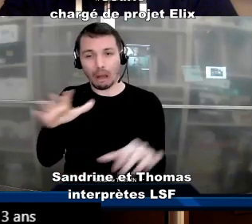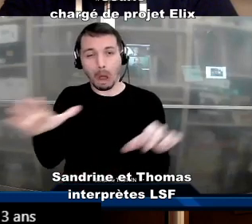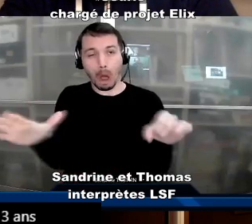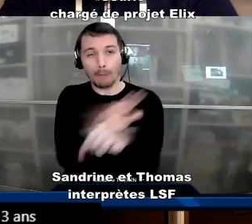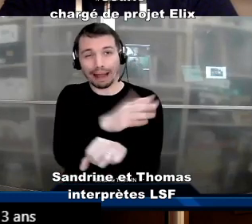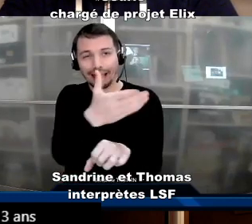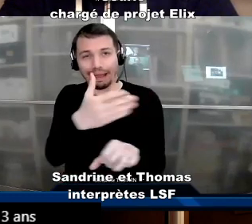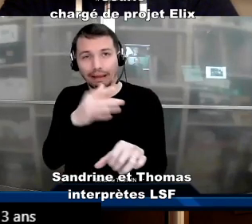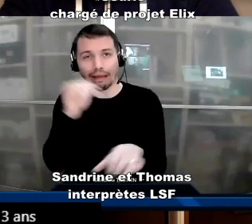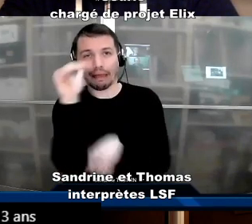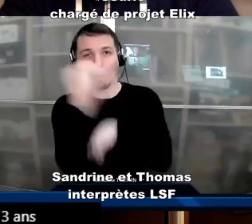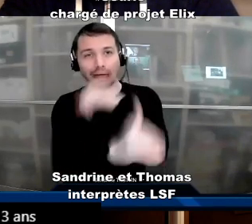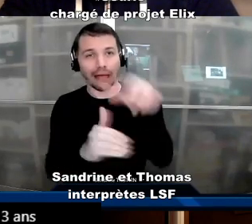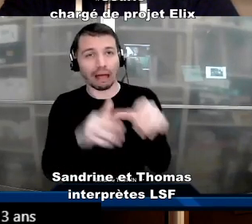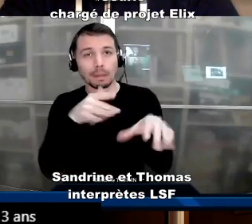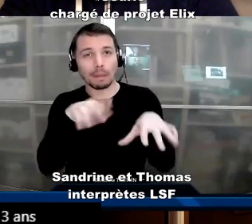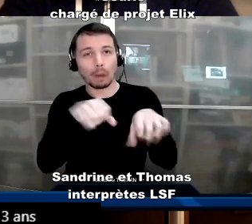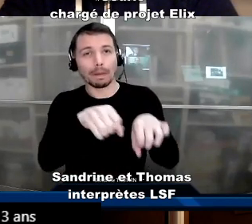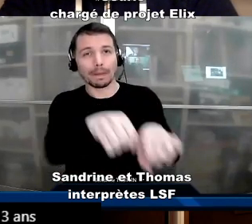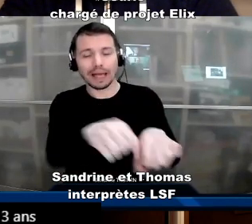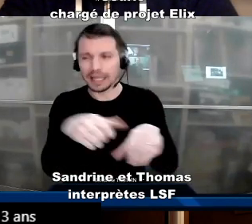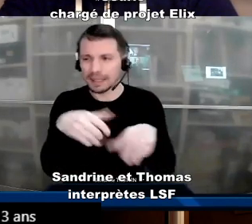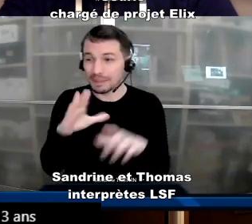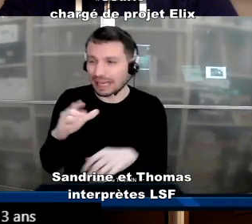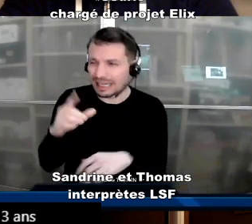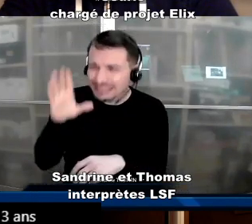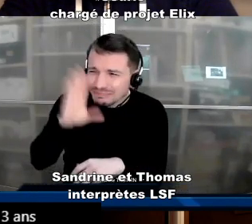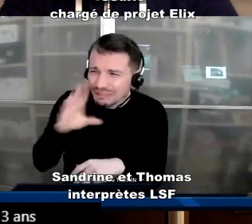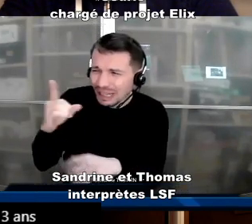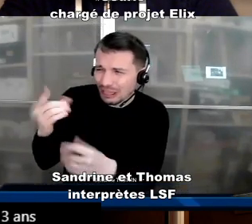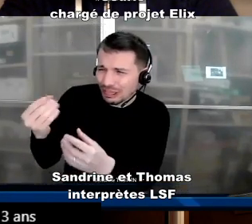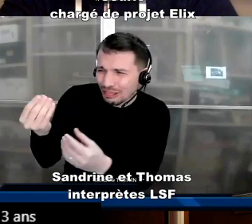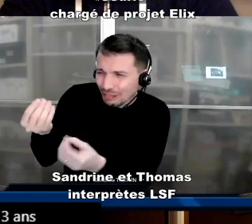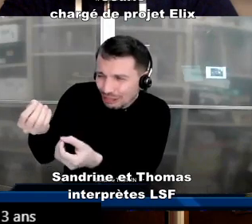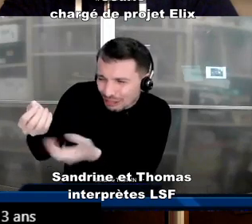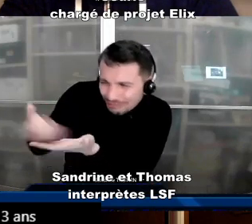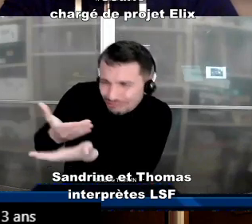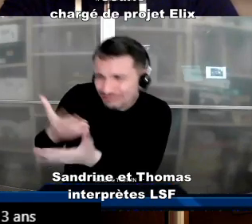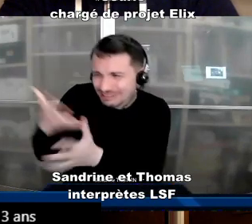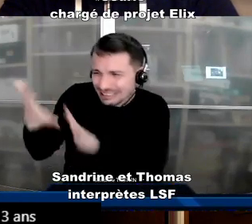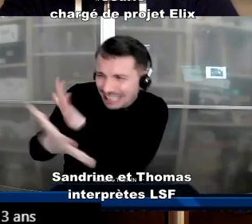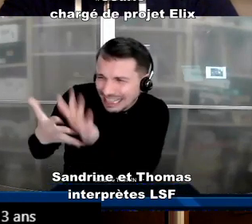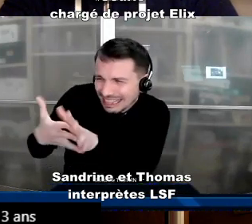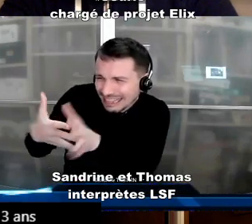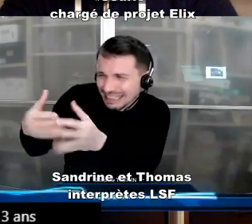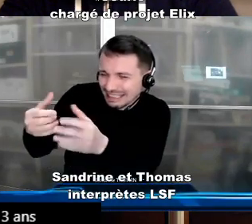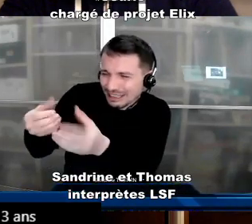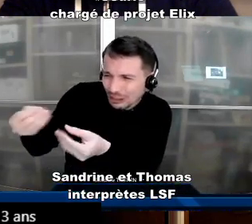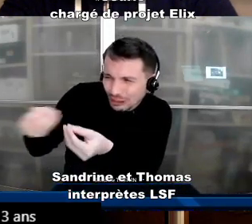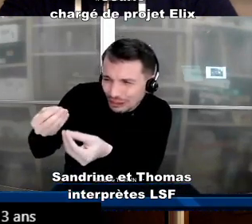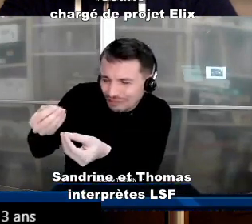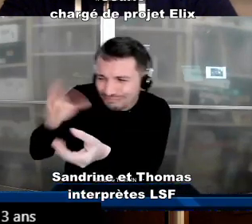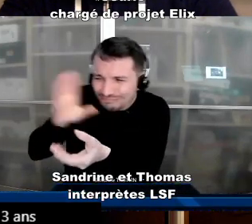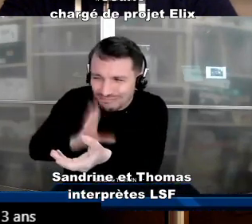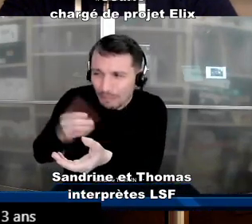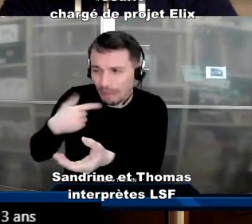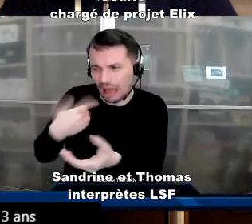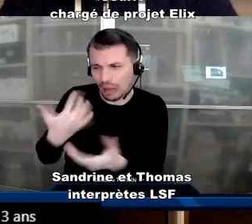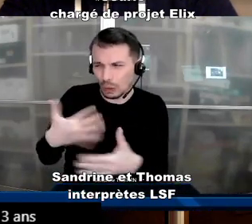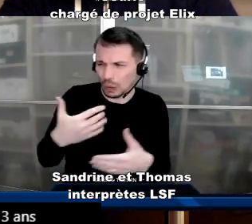signes parce que ça coûte cher, parce que c'est compliqué, parce qu'il faut ceci, il faut cela.